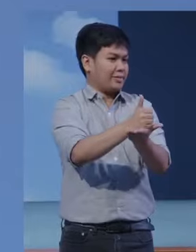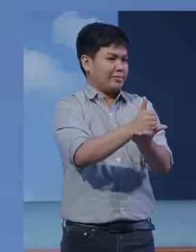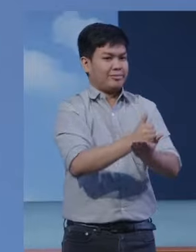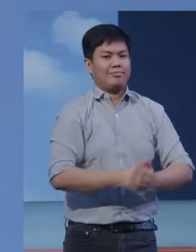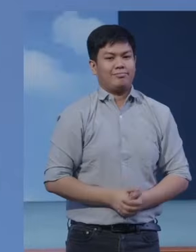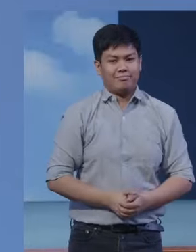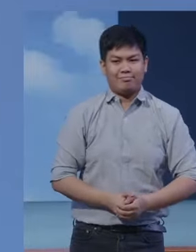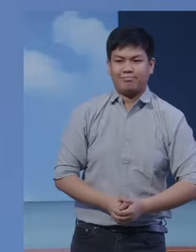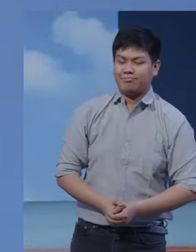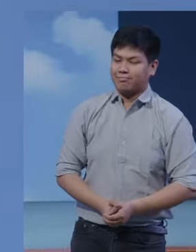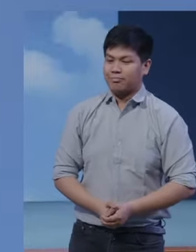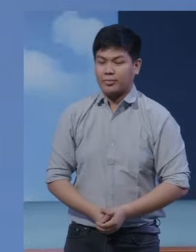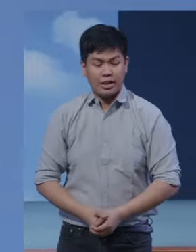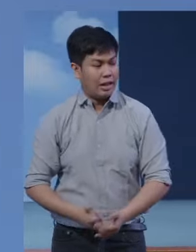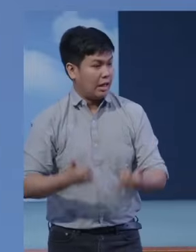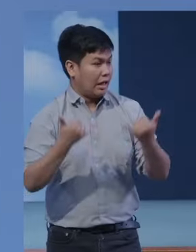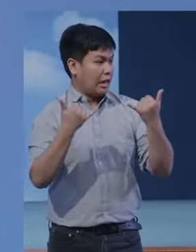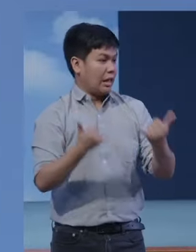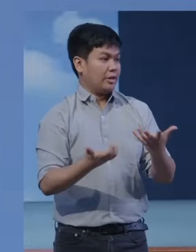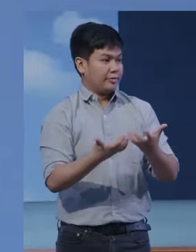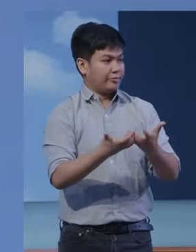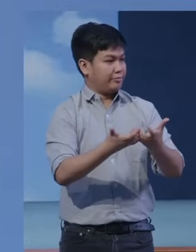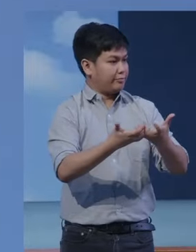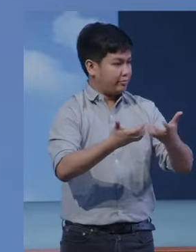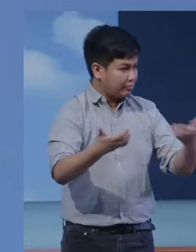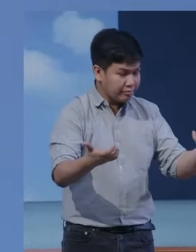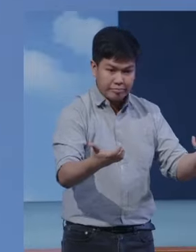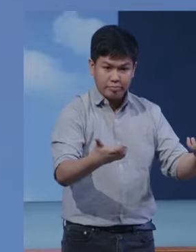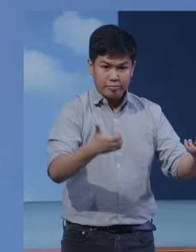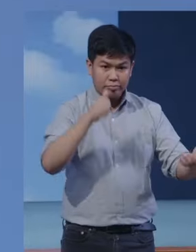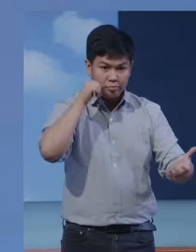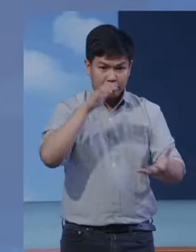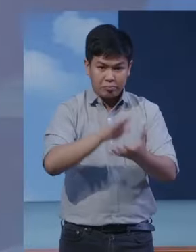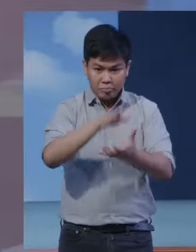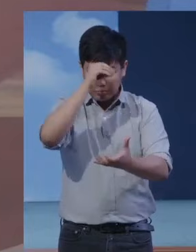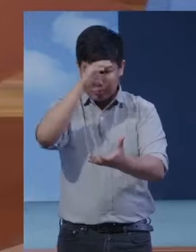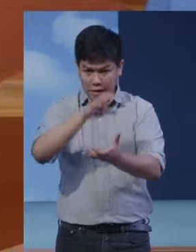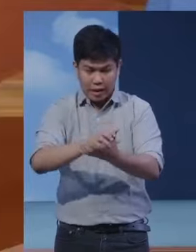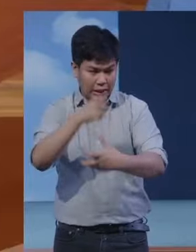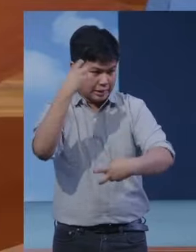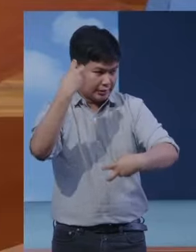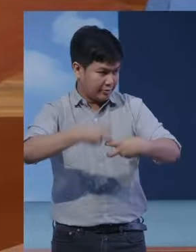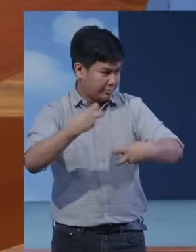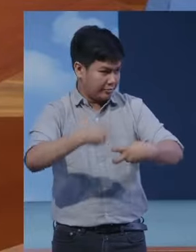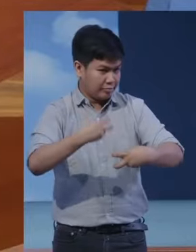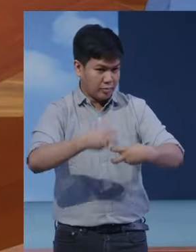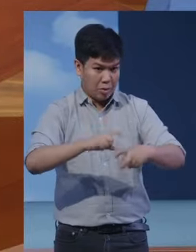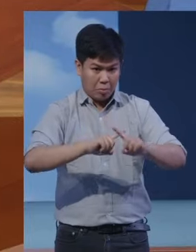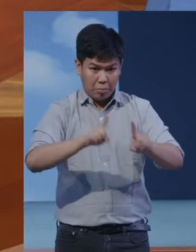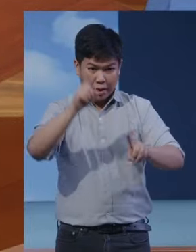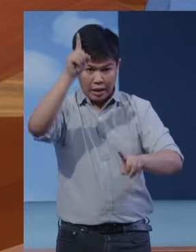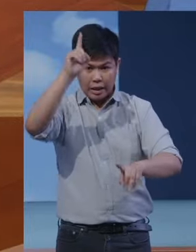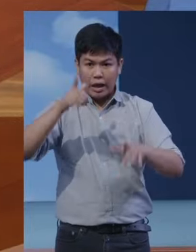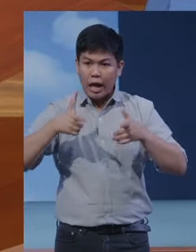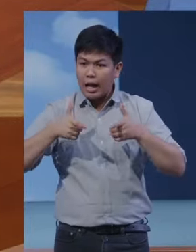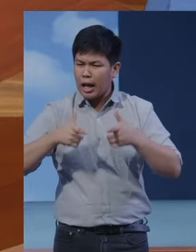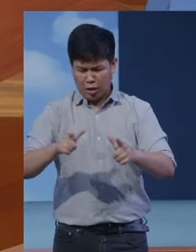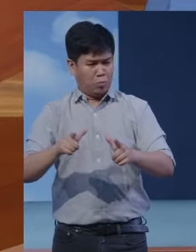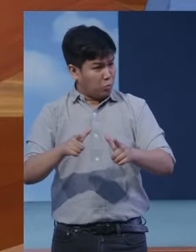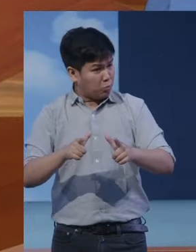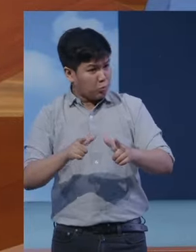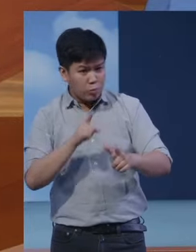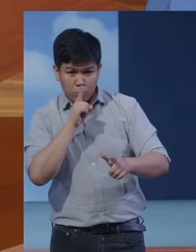amen ang paghihiwalay ay pinahihintulutang ng Diyos upang